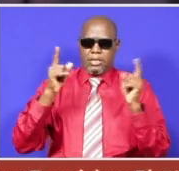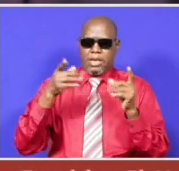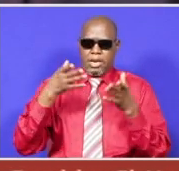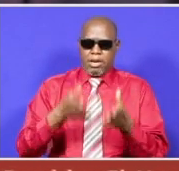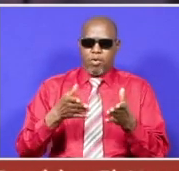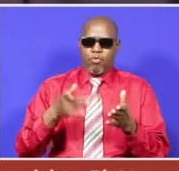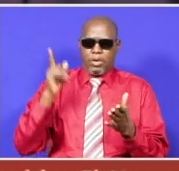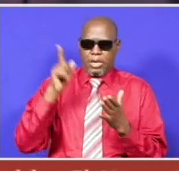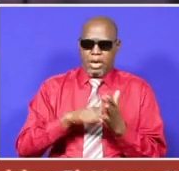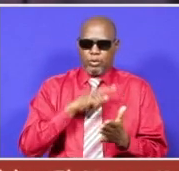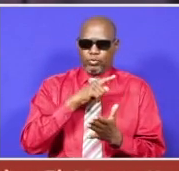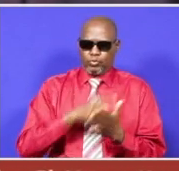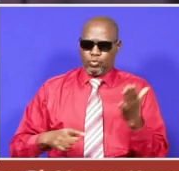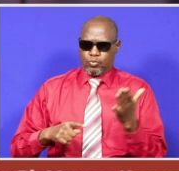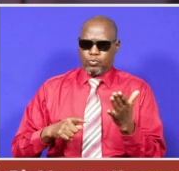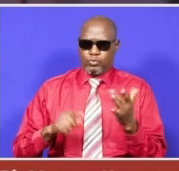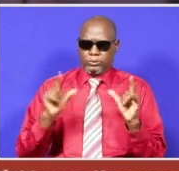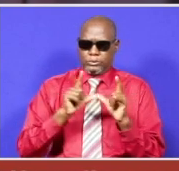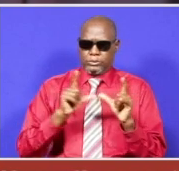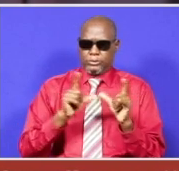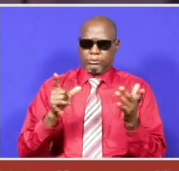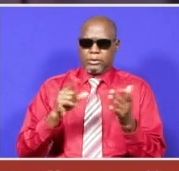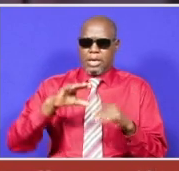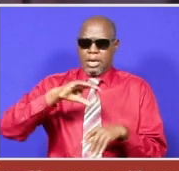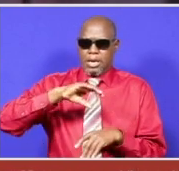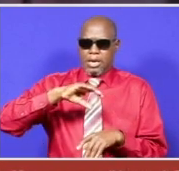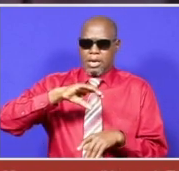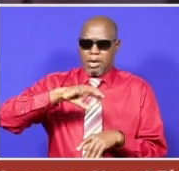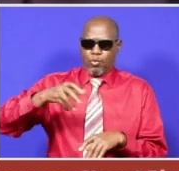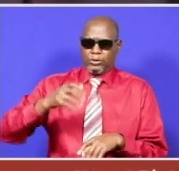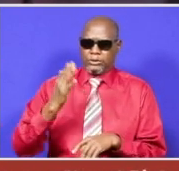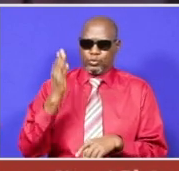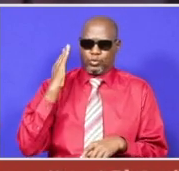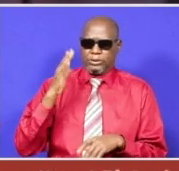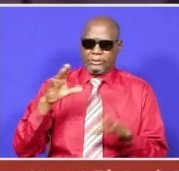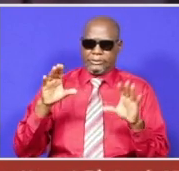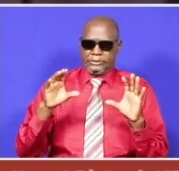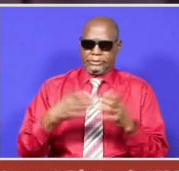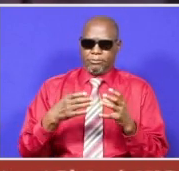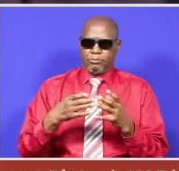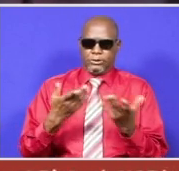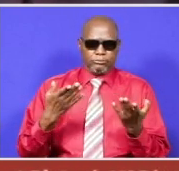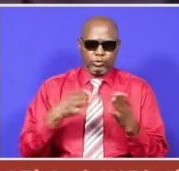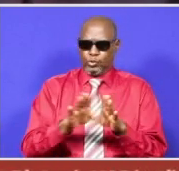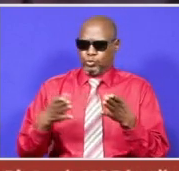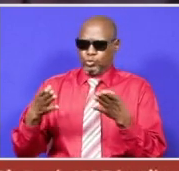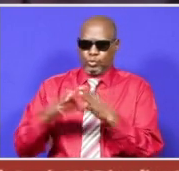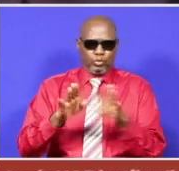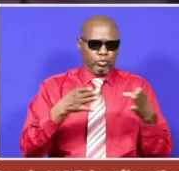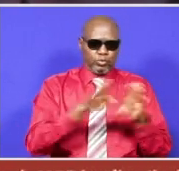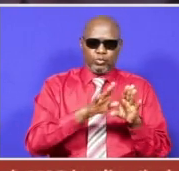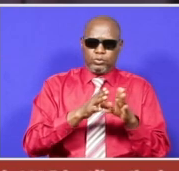void. County security teams are to secure and shut down and